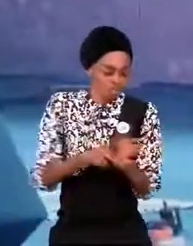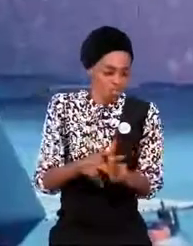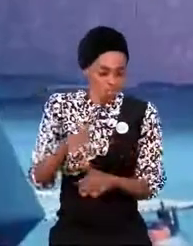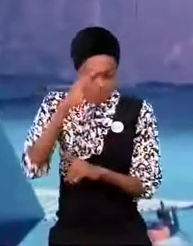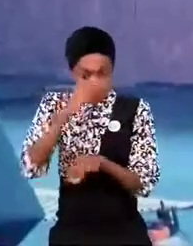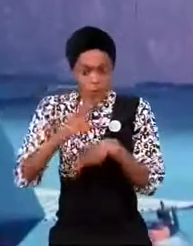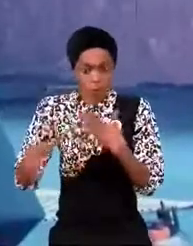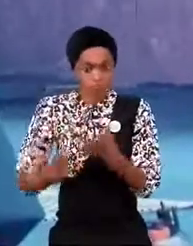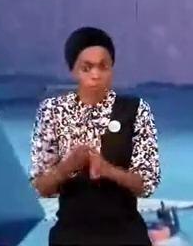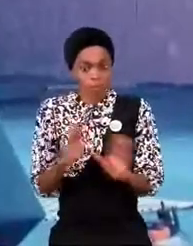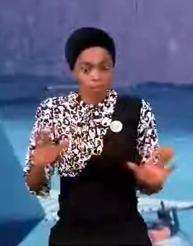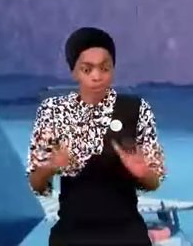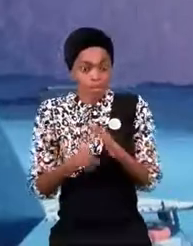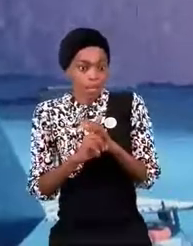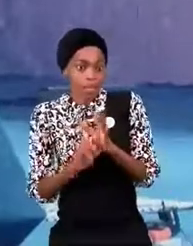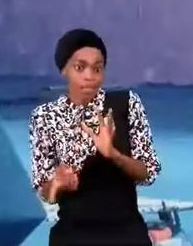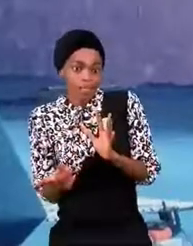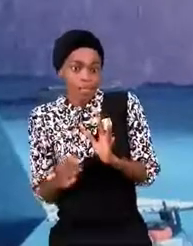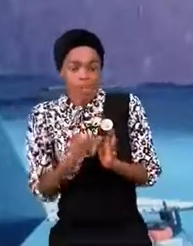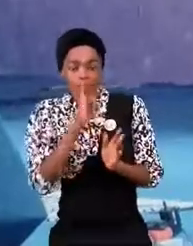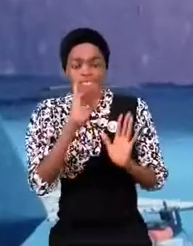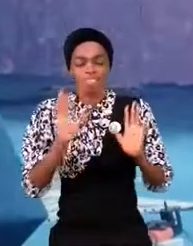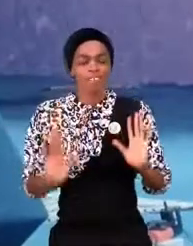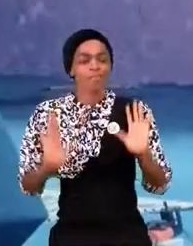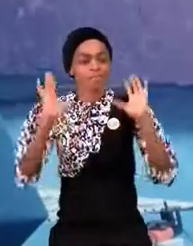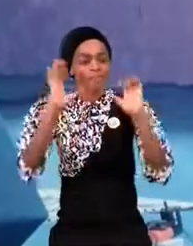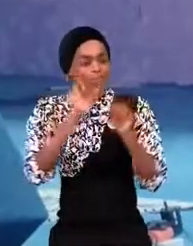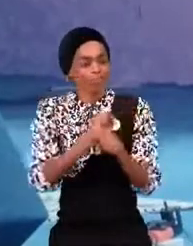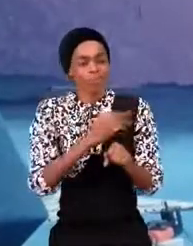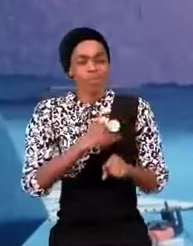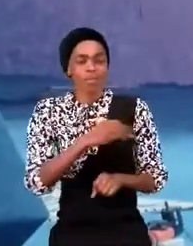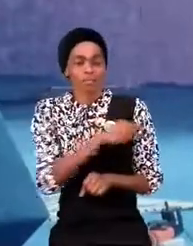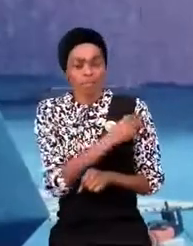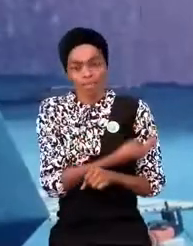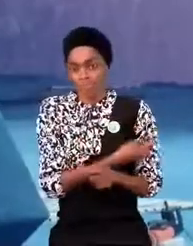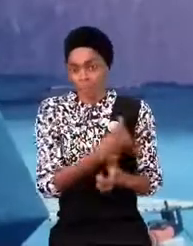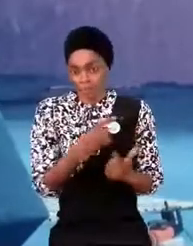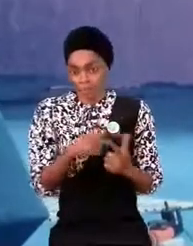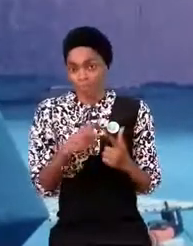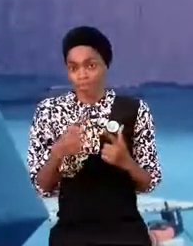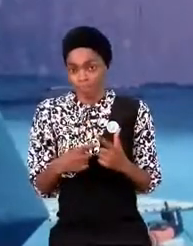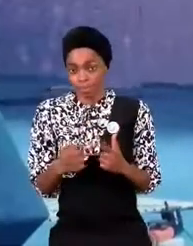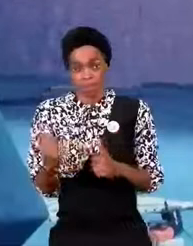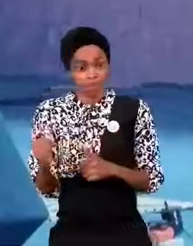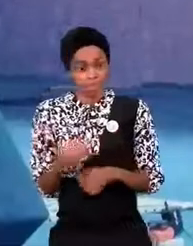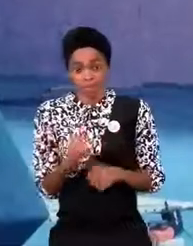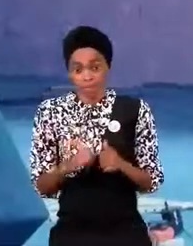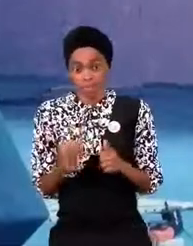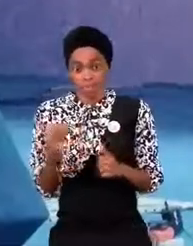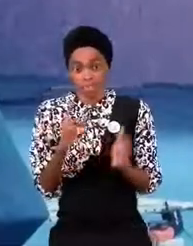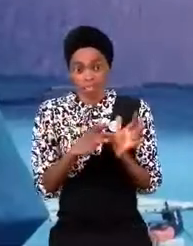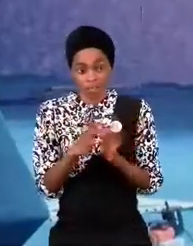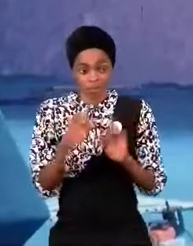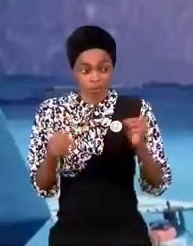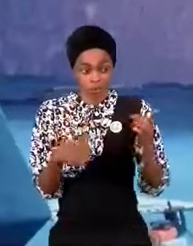puissante. Ensuite, partout où il allait, quand il est allé à Capernaum, des choses puissantes, Nazareth, des choses